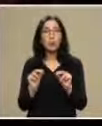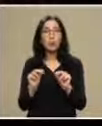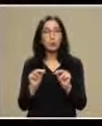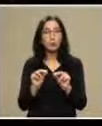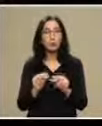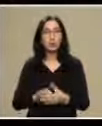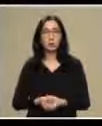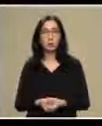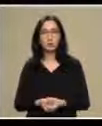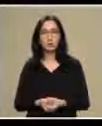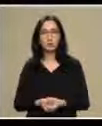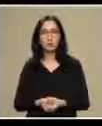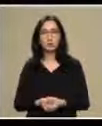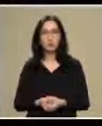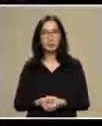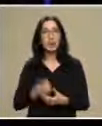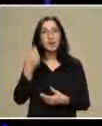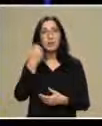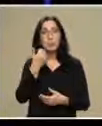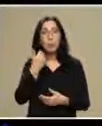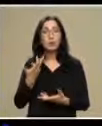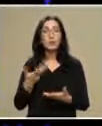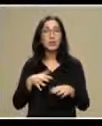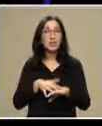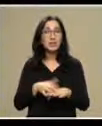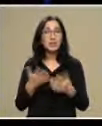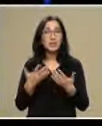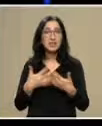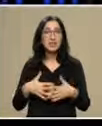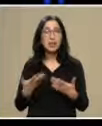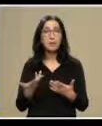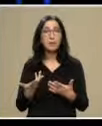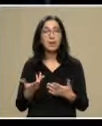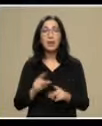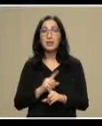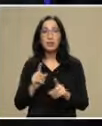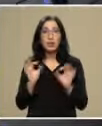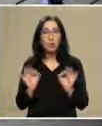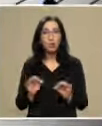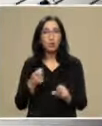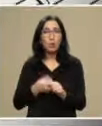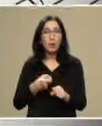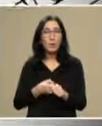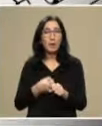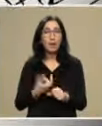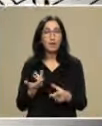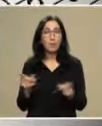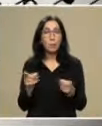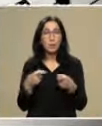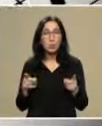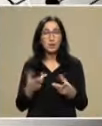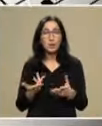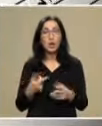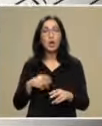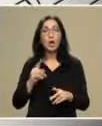преподавател при обучението по музика. Използването на системи с изкуствен интелект, които не точно създават, генерират музика,